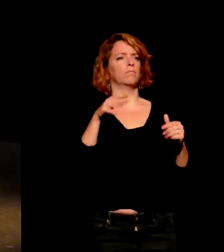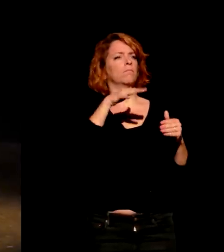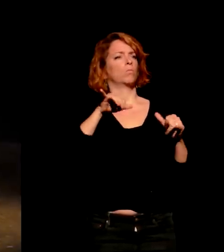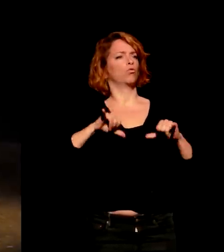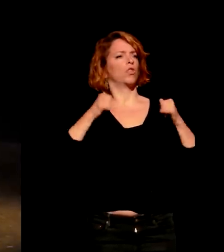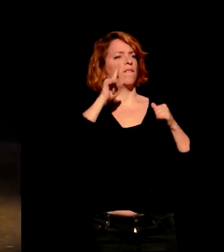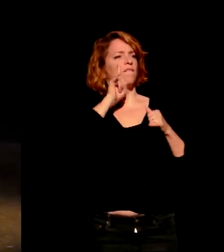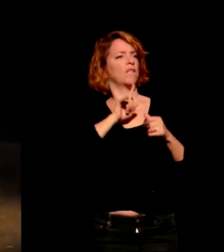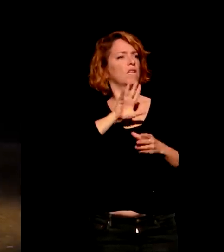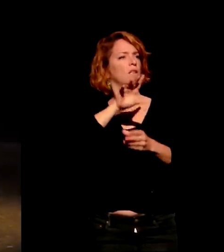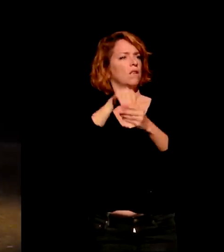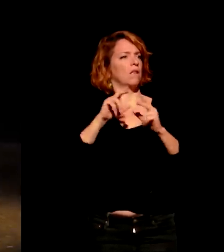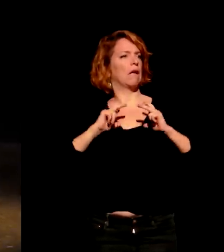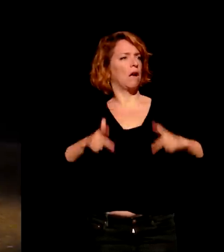écoles.